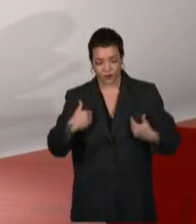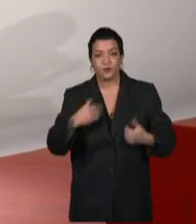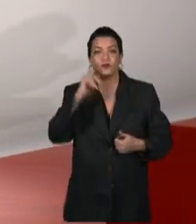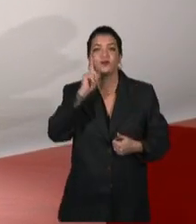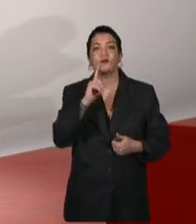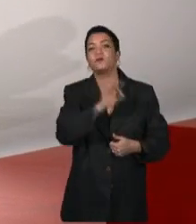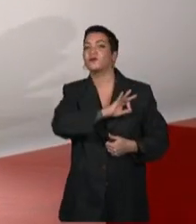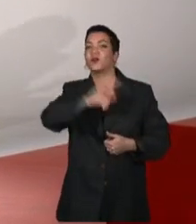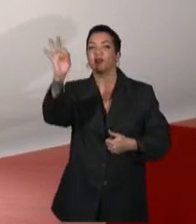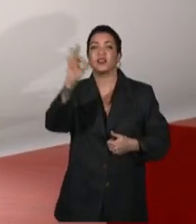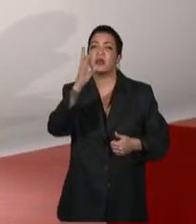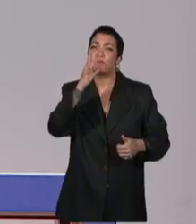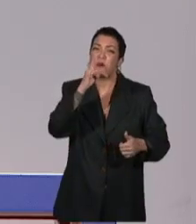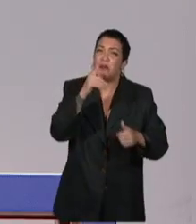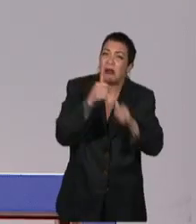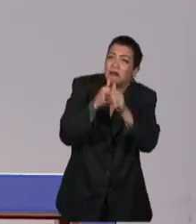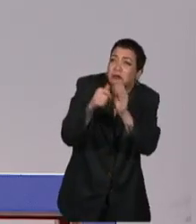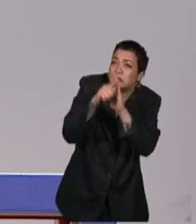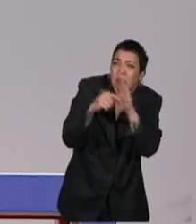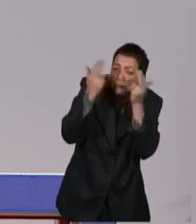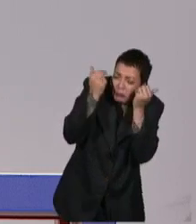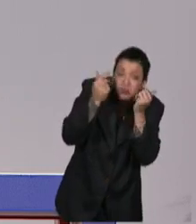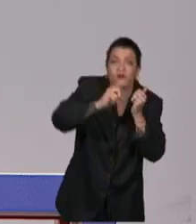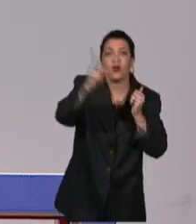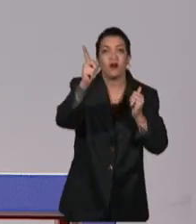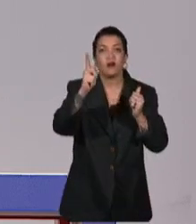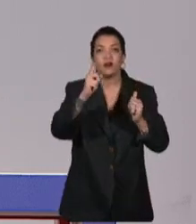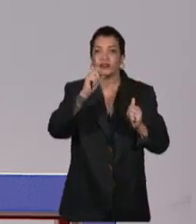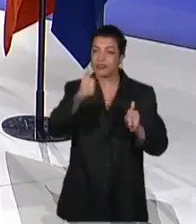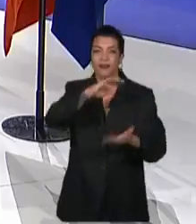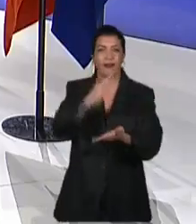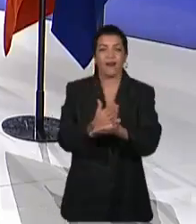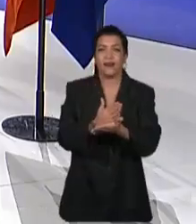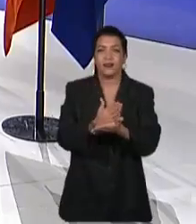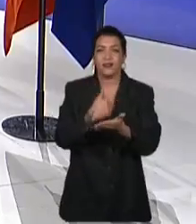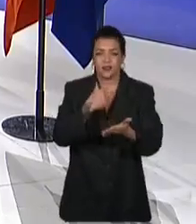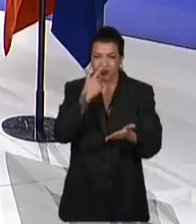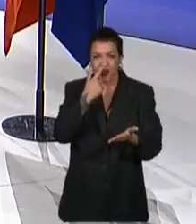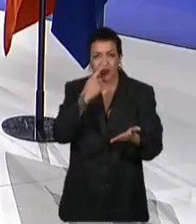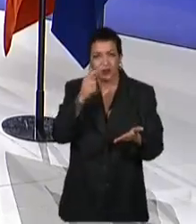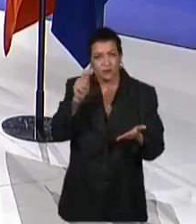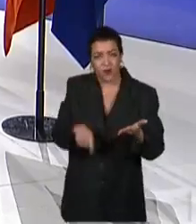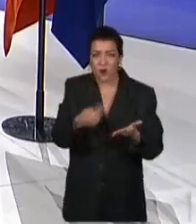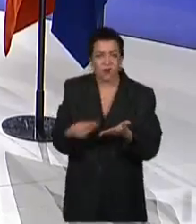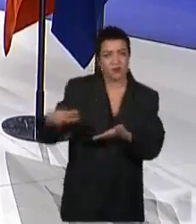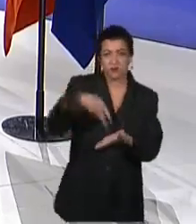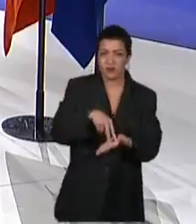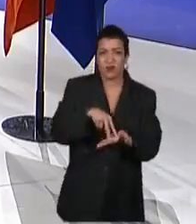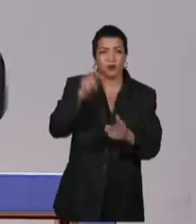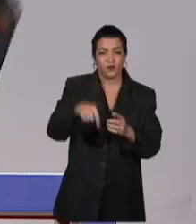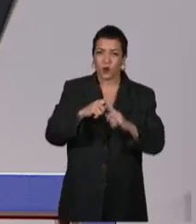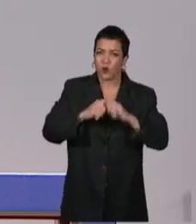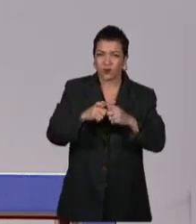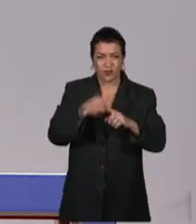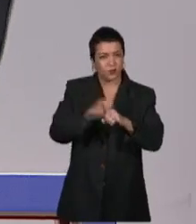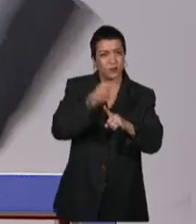française indomptable que rien n'arrête quand elle sent qu'il faut se lever pour défendre ses convictions